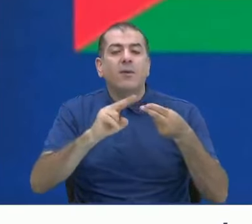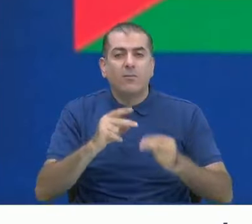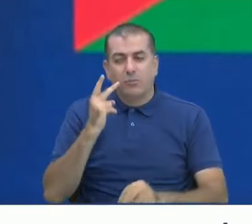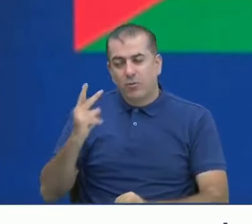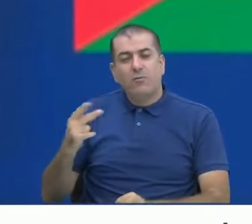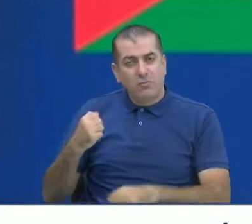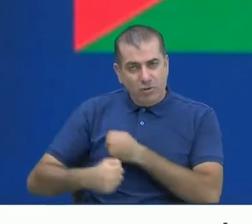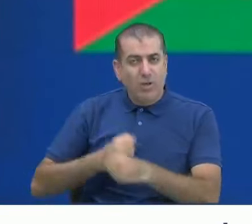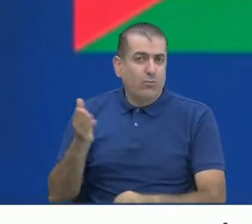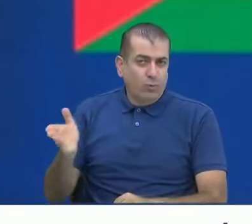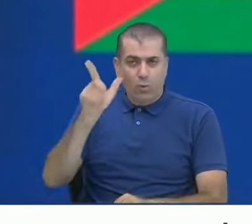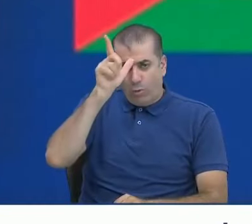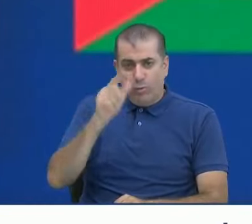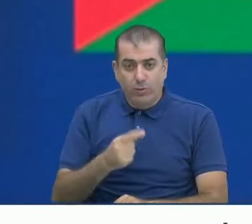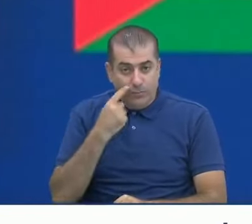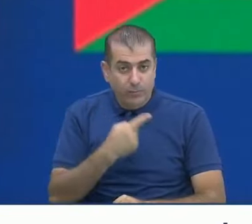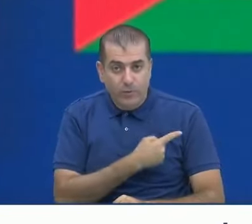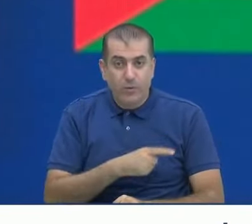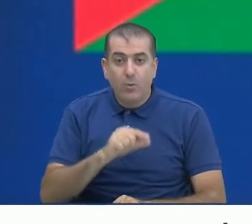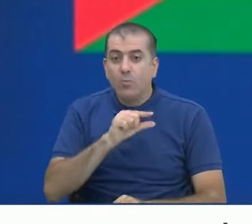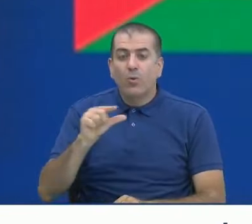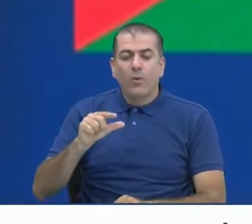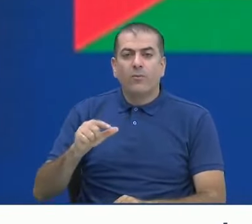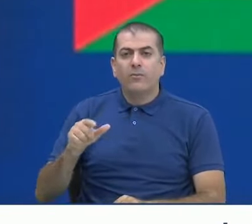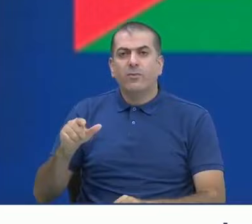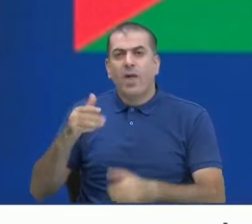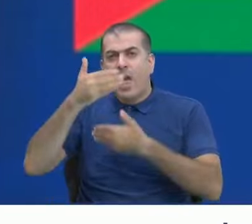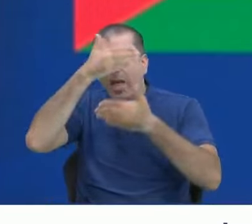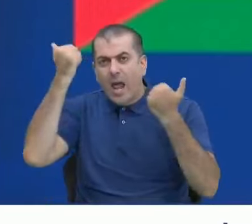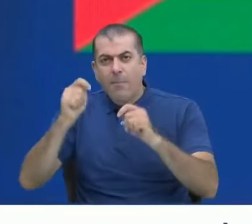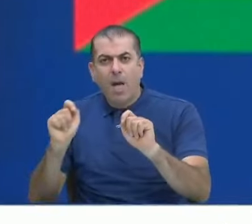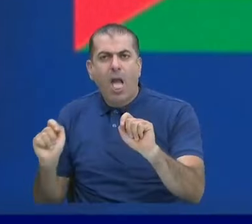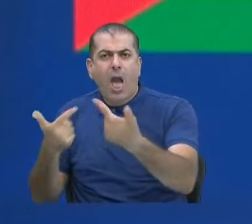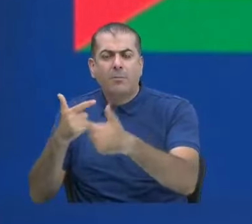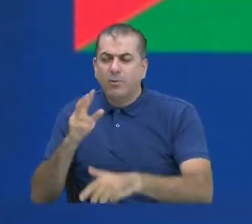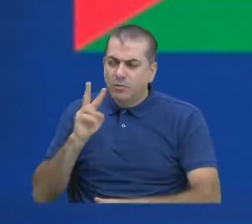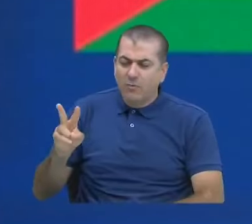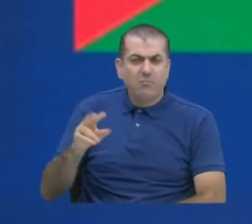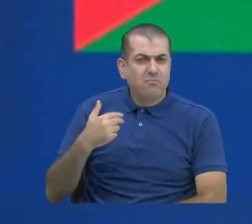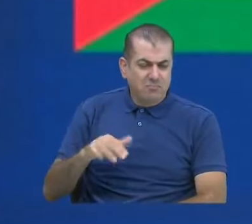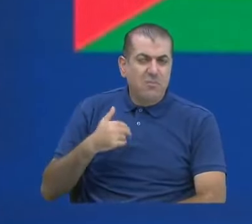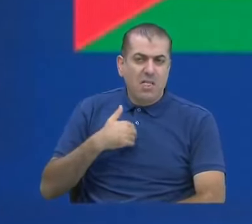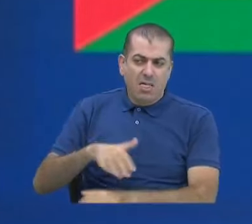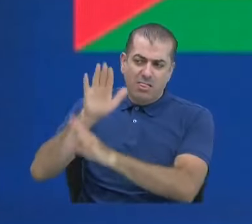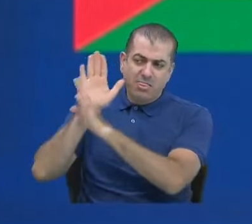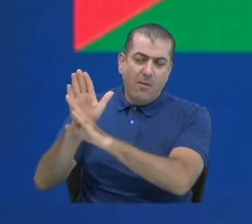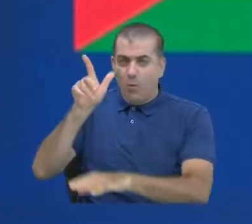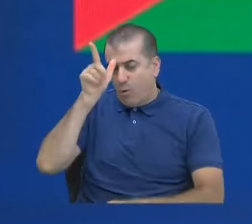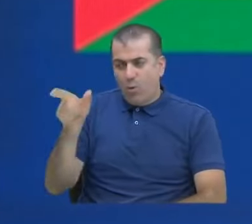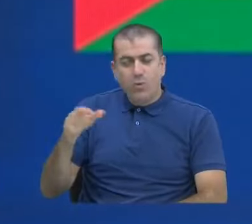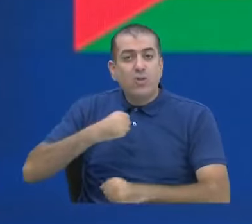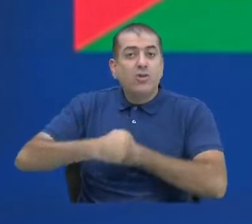فيما يتعلق بالامن ومواجهه الارهاب نحن ناشطين في دعم الاردن في كافه برامجه